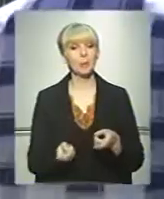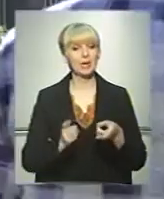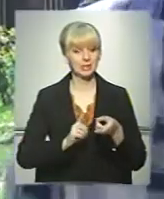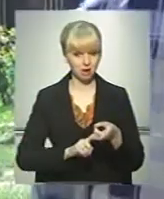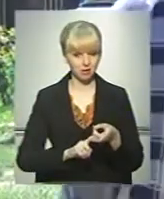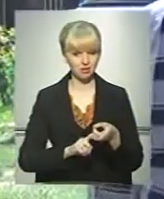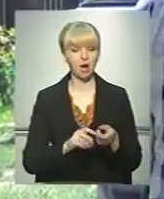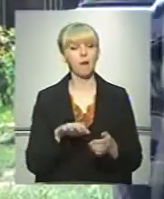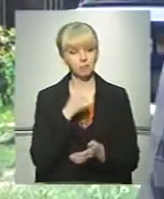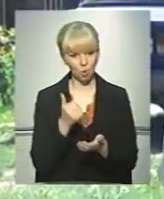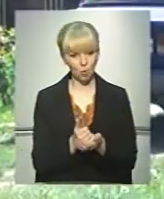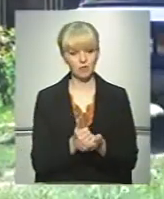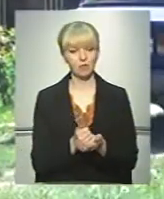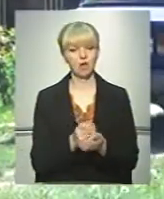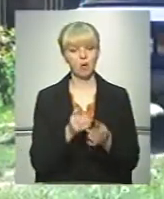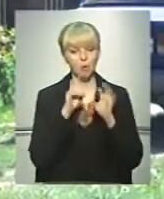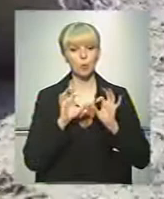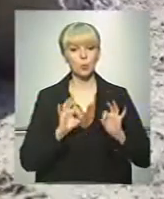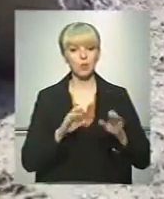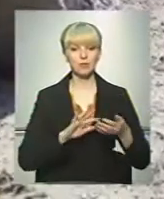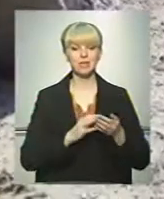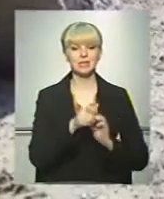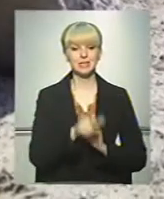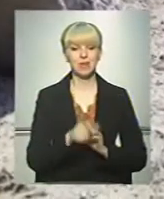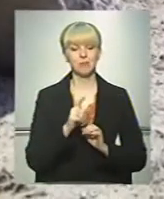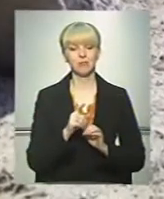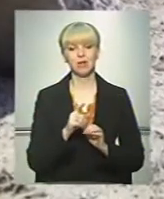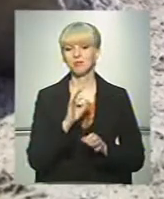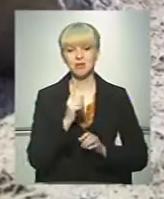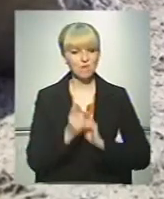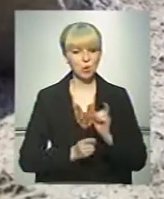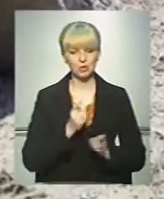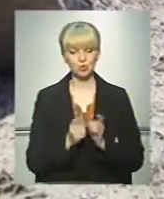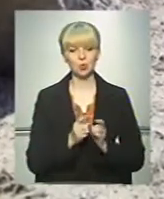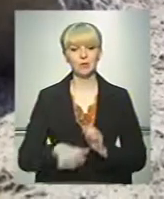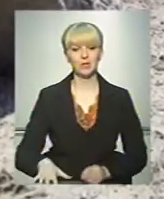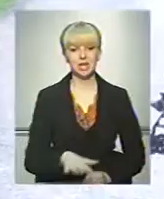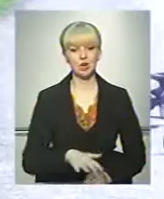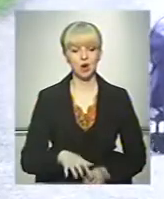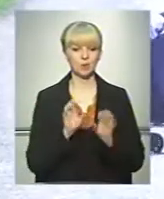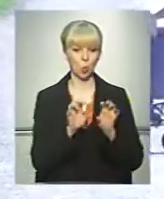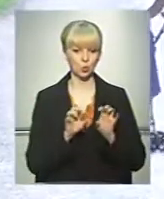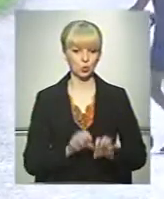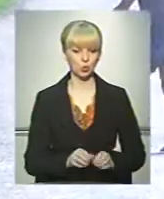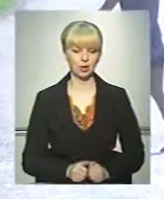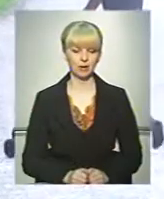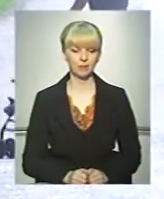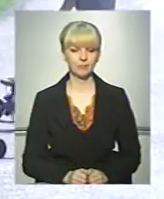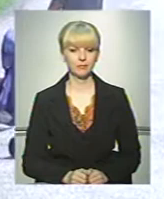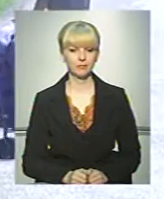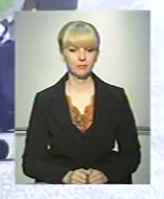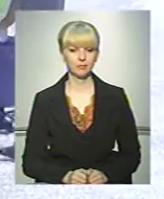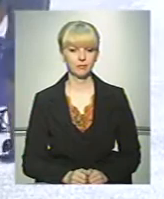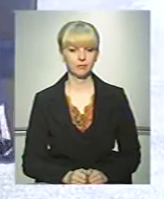приєднатися, а найголовніше – проінформувати селян про неминучі зміни в територіальному устрої. Наталя Синюсик, Андрій